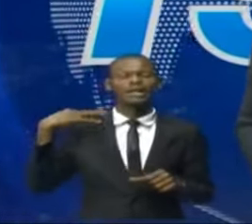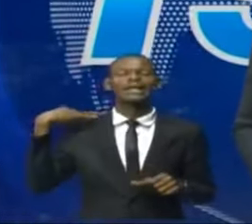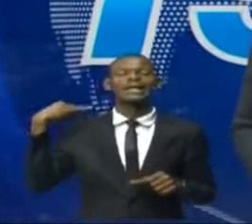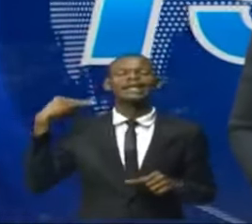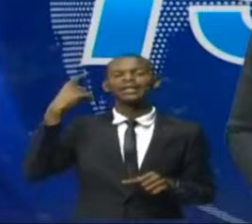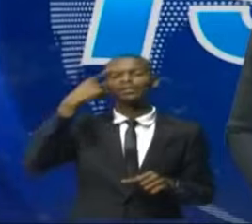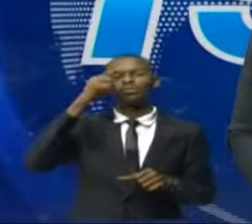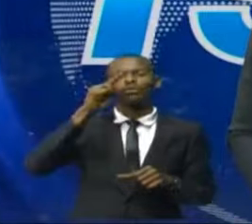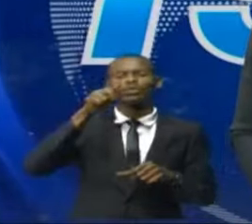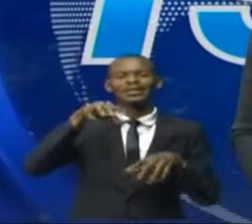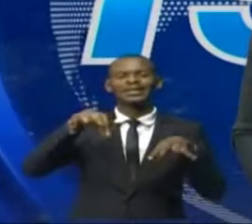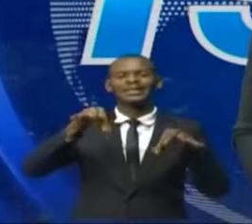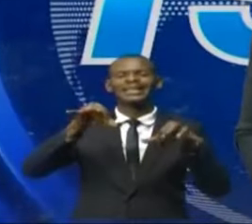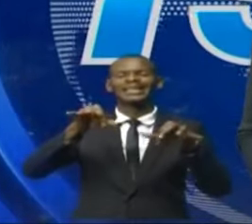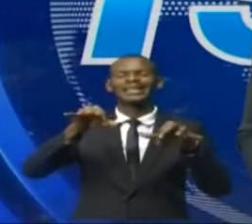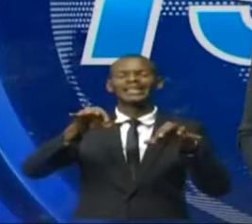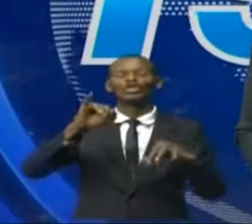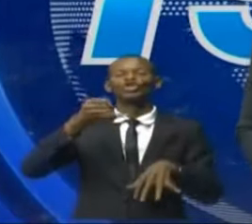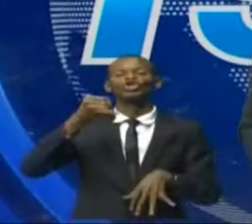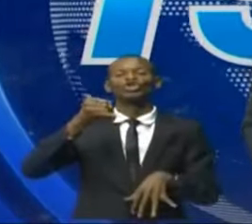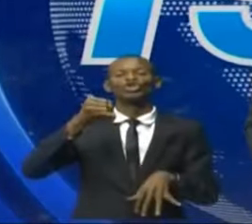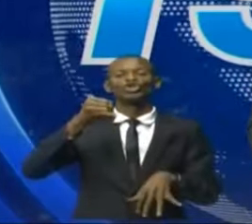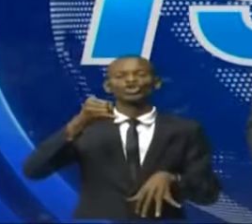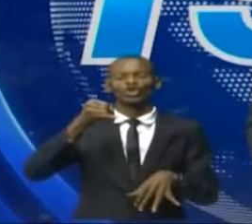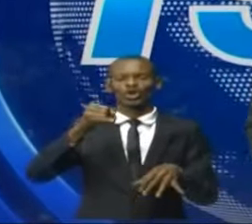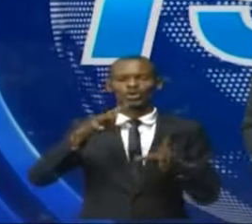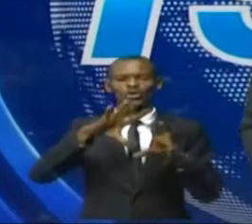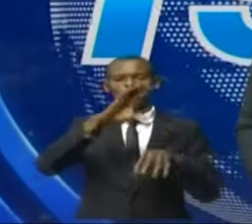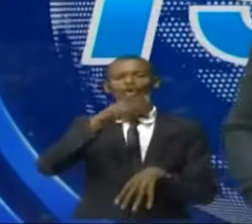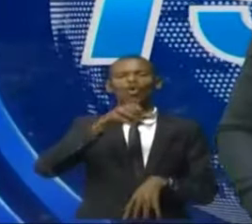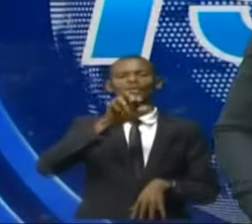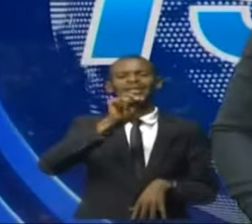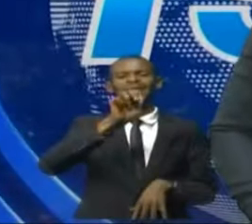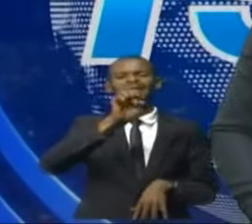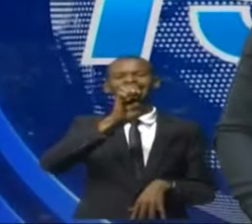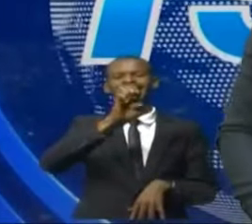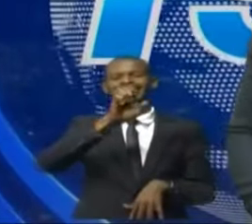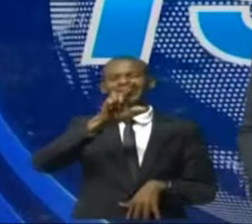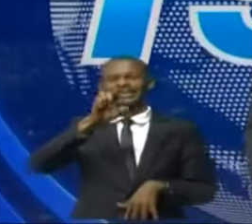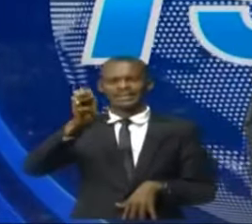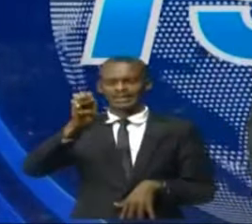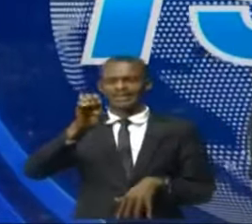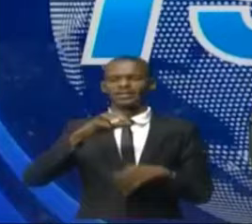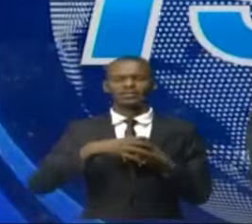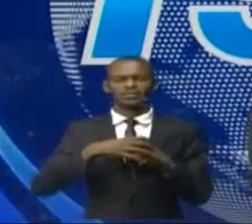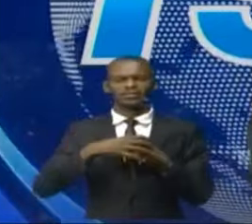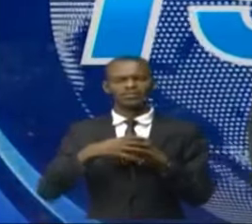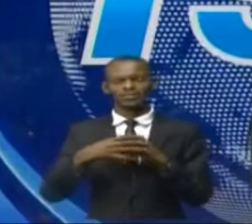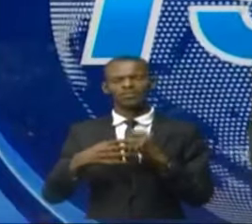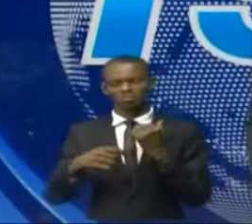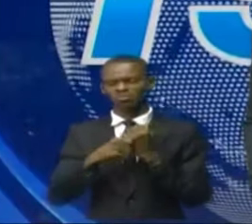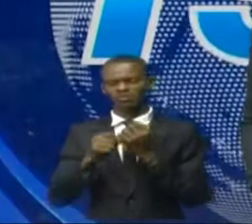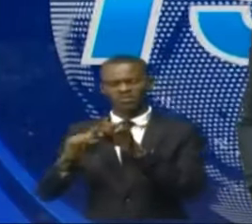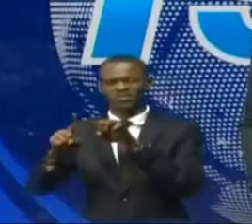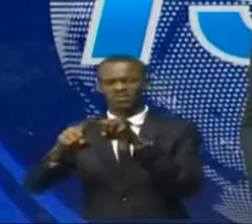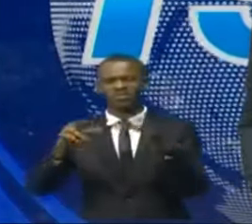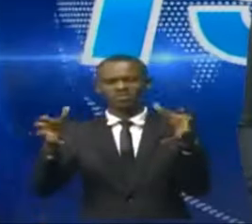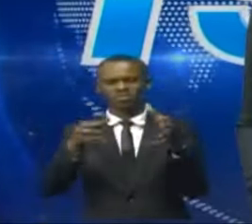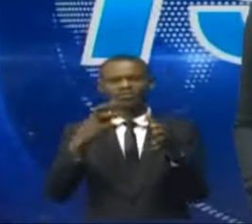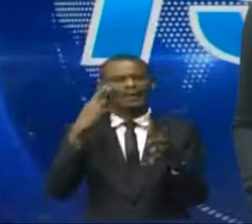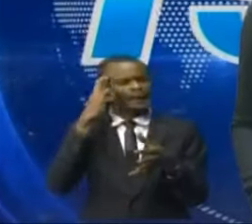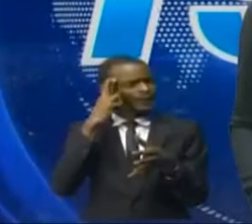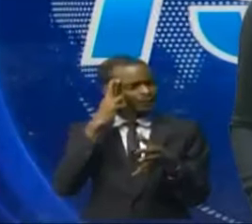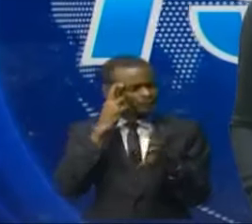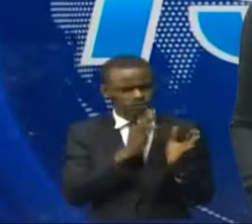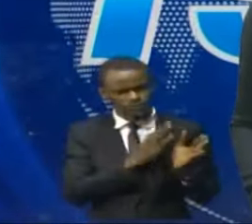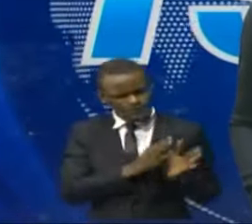Kalonji, député national et élu de la Tchangou, peaufine aussi déjà de stratégie pour la réélection de l'actuel chef de l'État à la